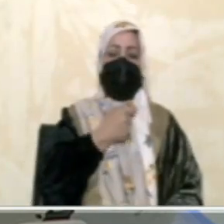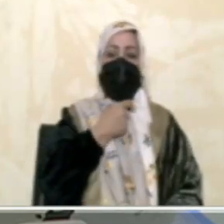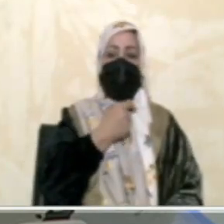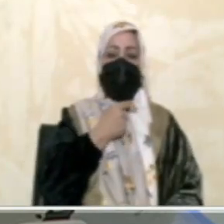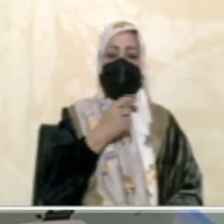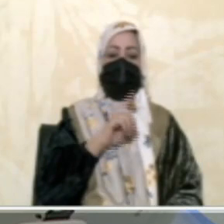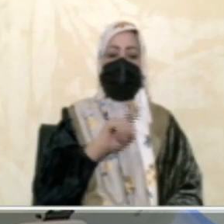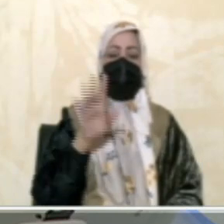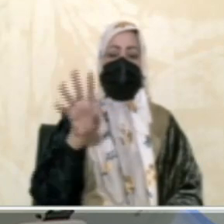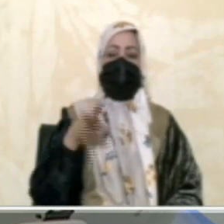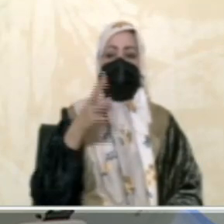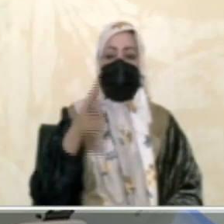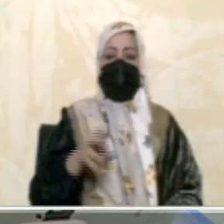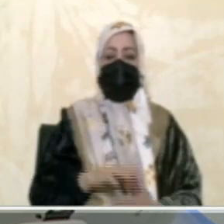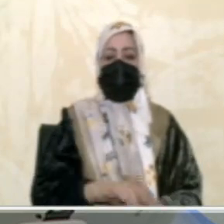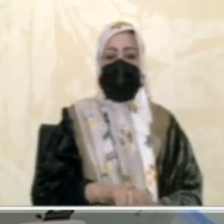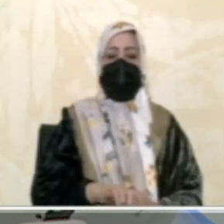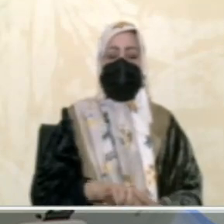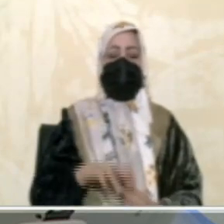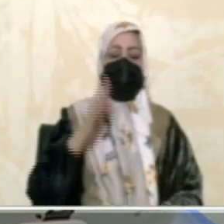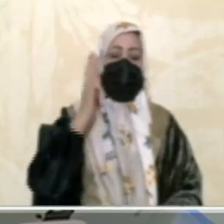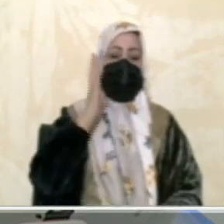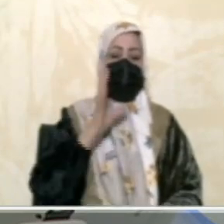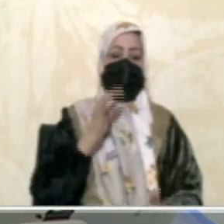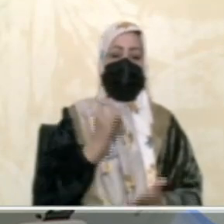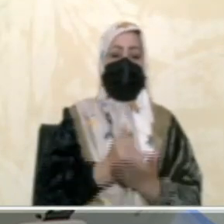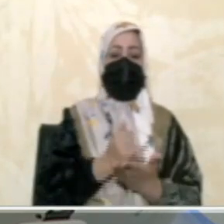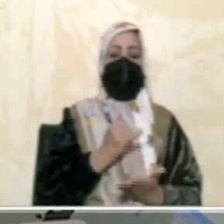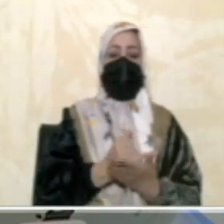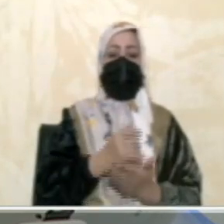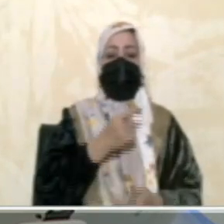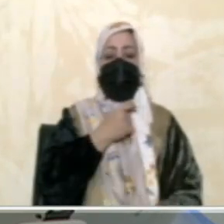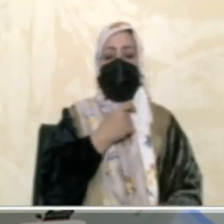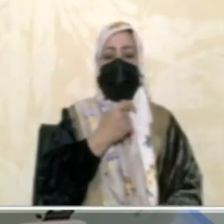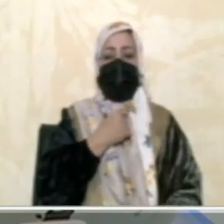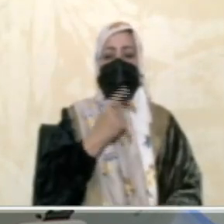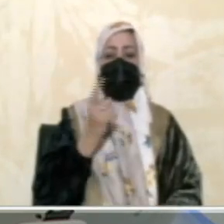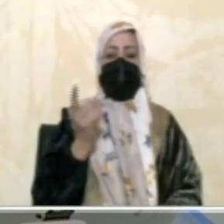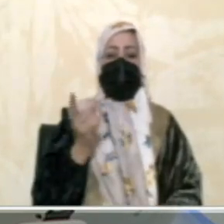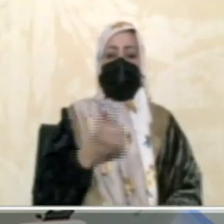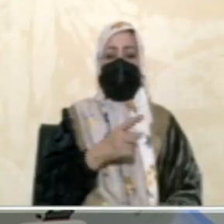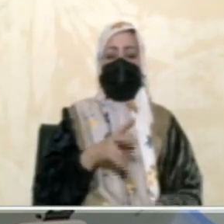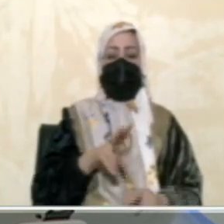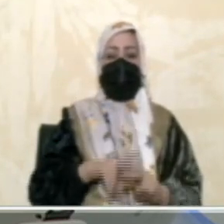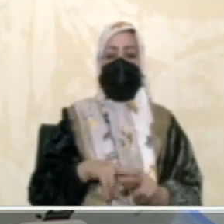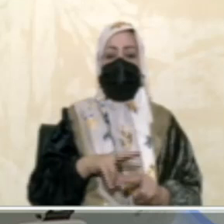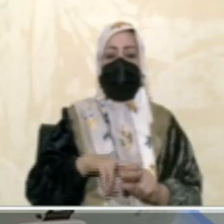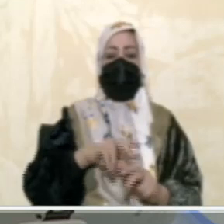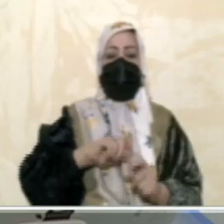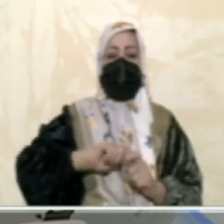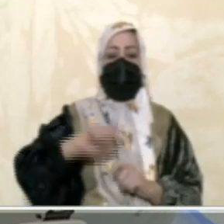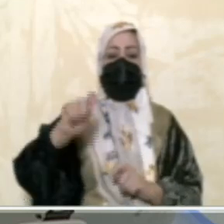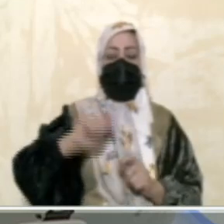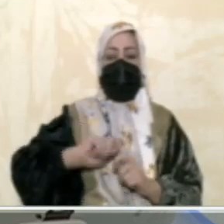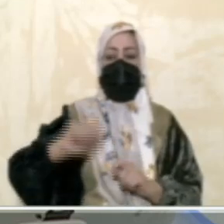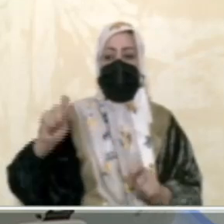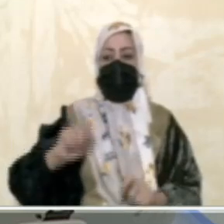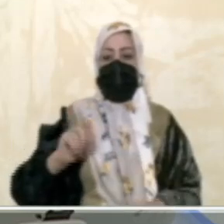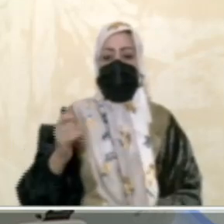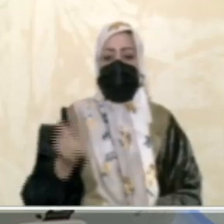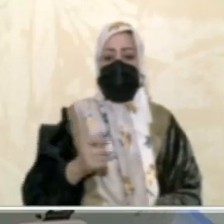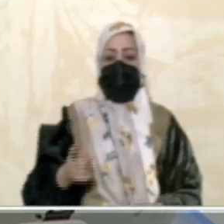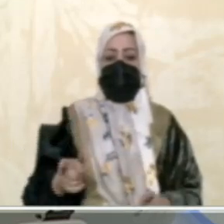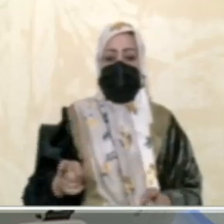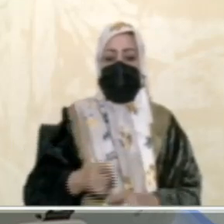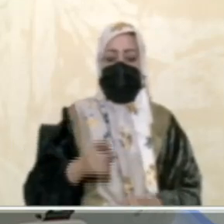واجبه في حقهم لانهم كانوا على اكثر من مسافه المسافه المطلوبه لحضور صلاه الجمعه ونعم